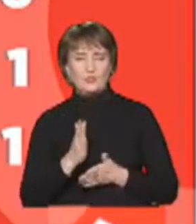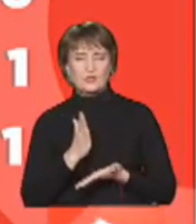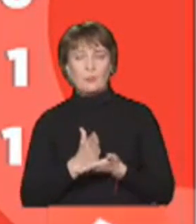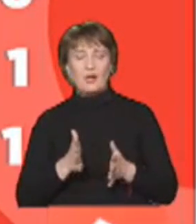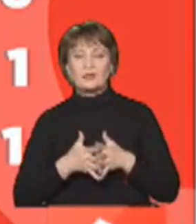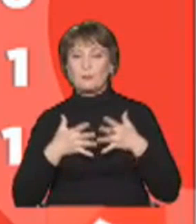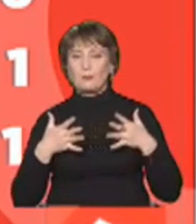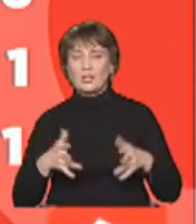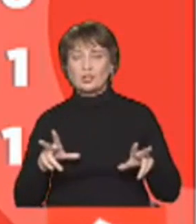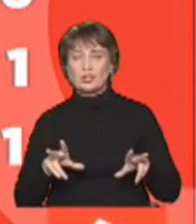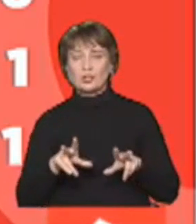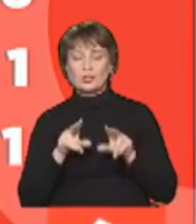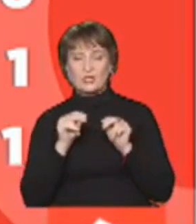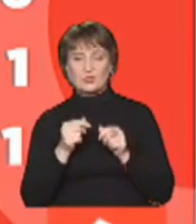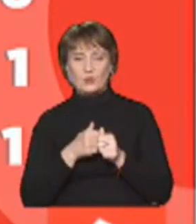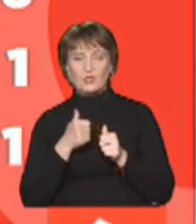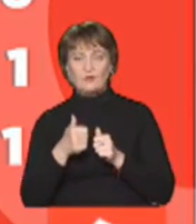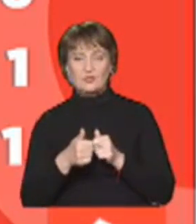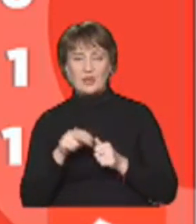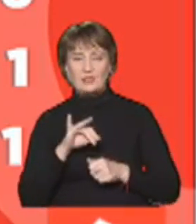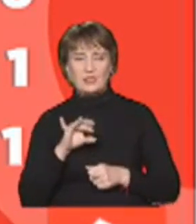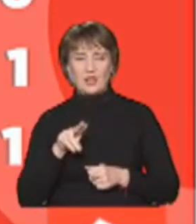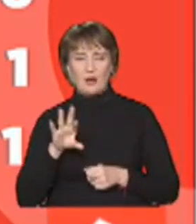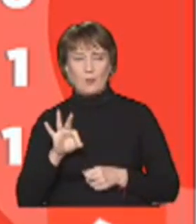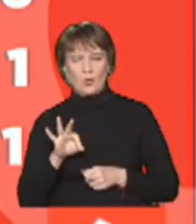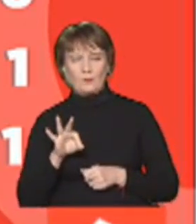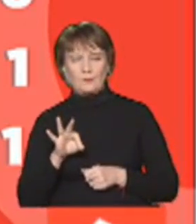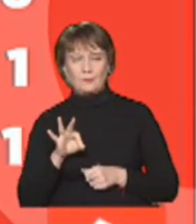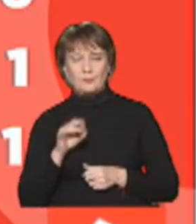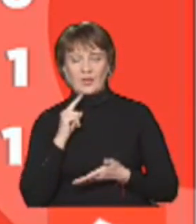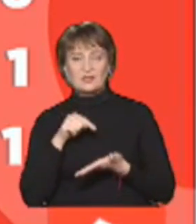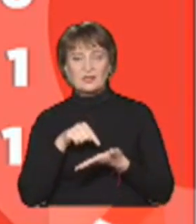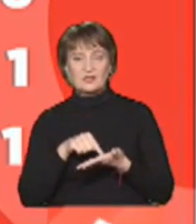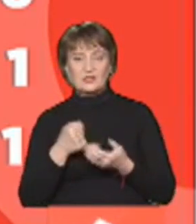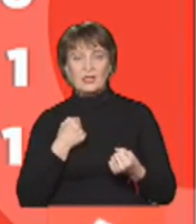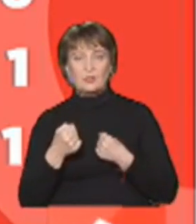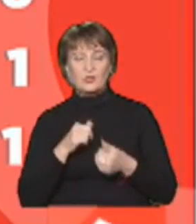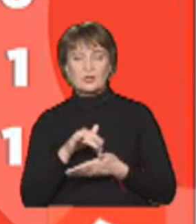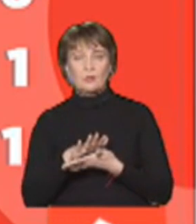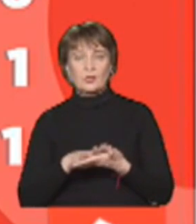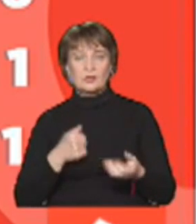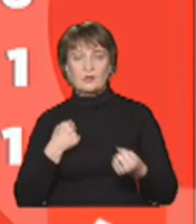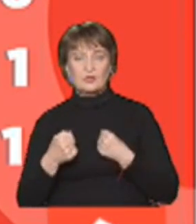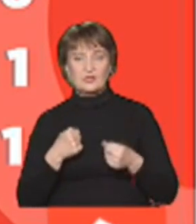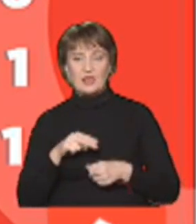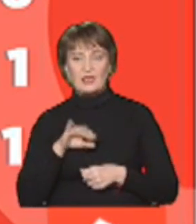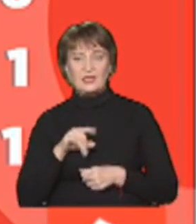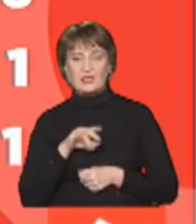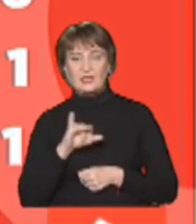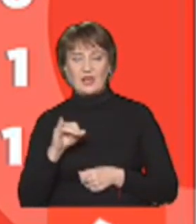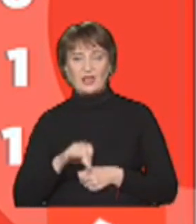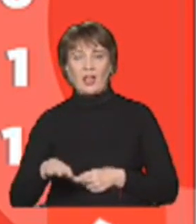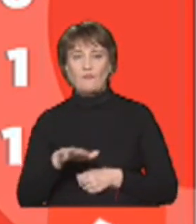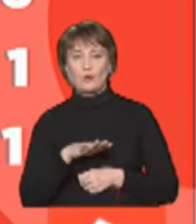більше шансів на вихід до плей-офф. Ну, а Динамо і Ференцварош зосередяться на боротьбі за продовження боротьби у Лізі Європи.